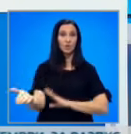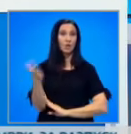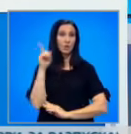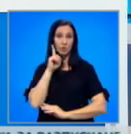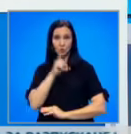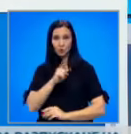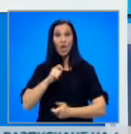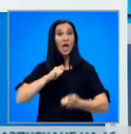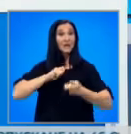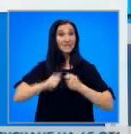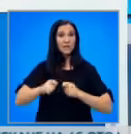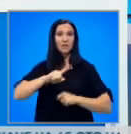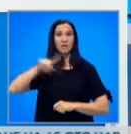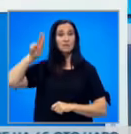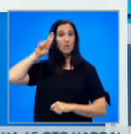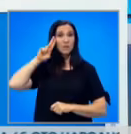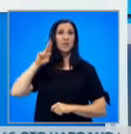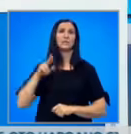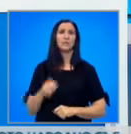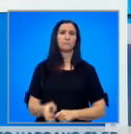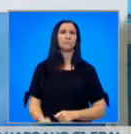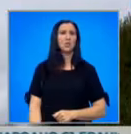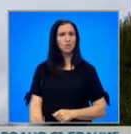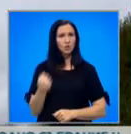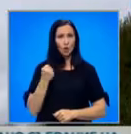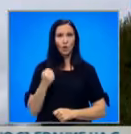хиляди души, а санкциите за неизпълнение са строги.